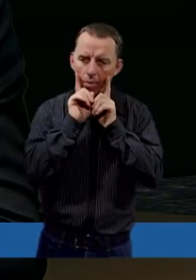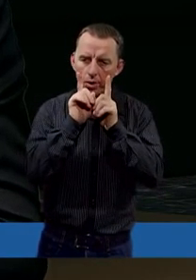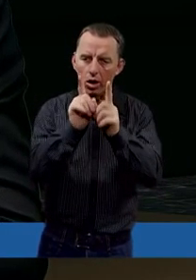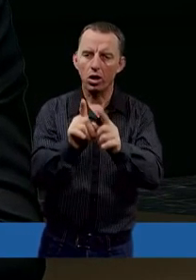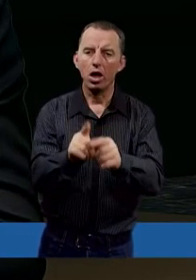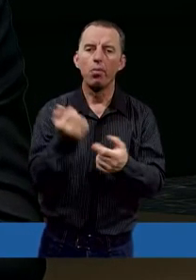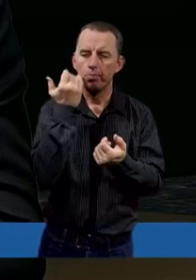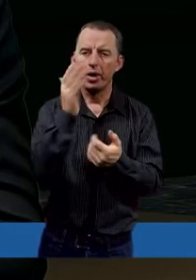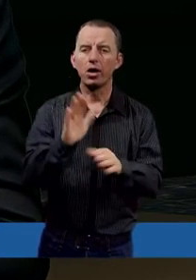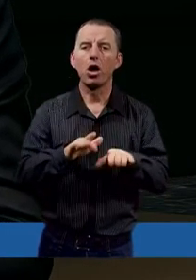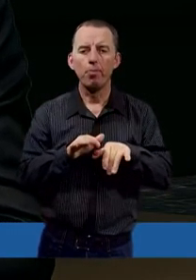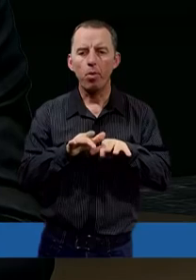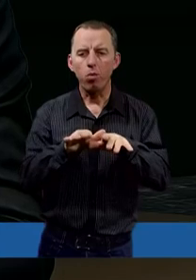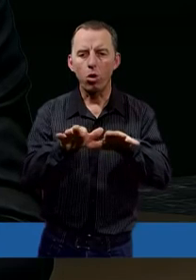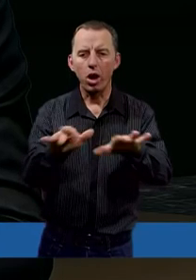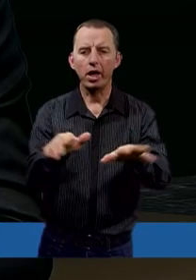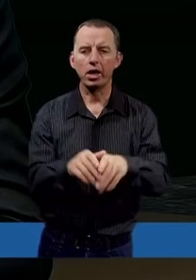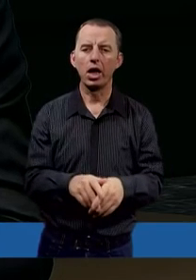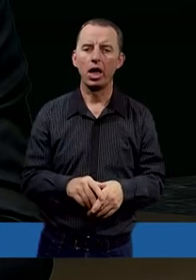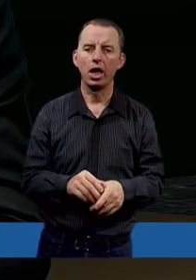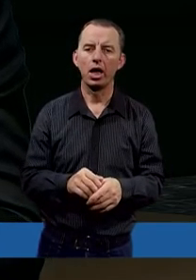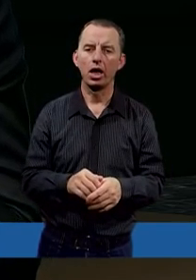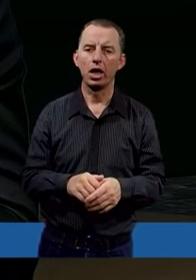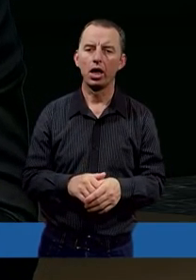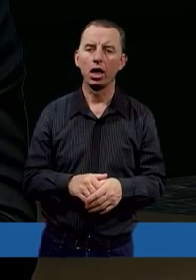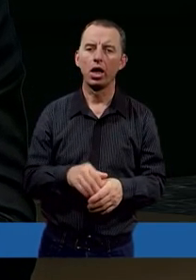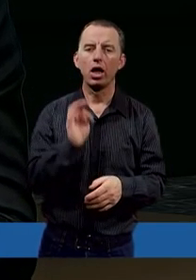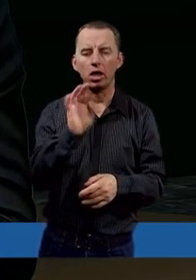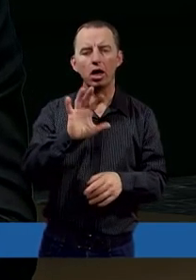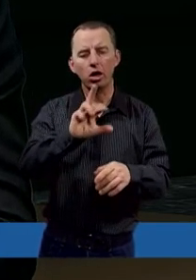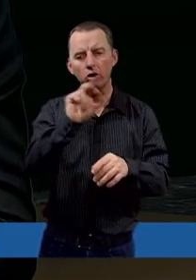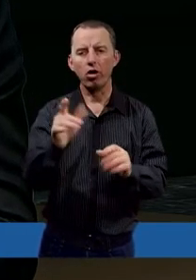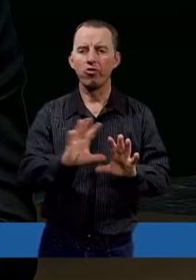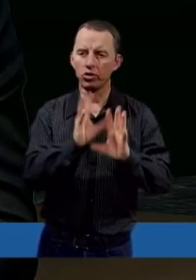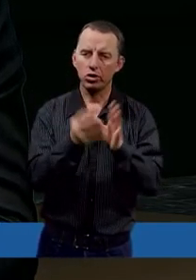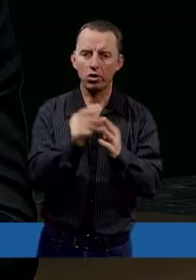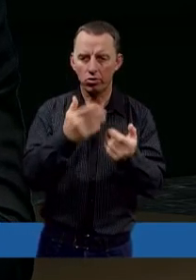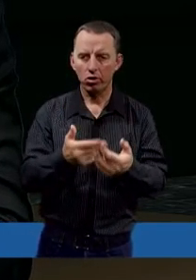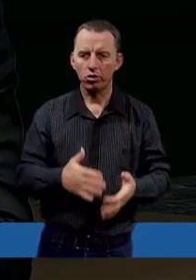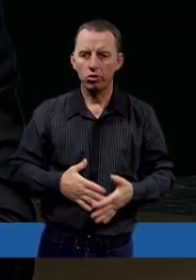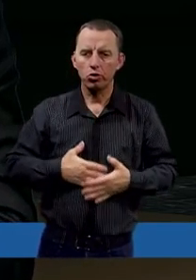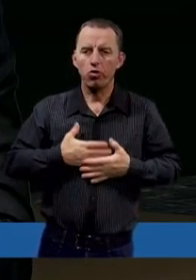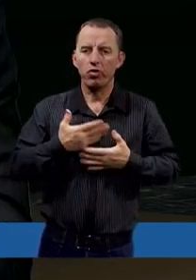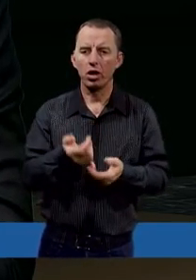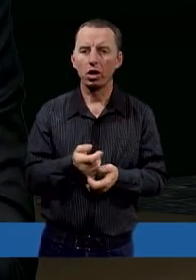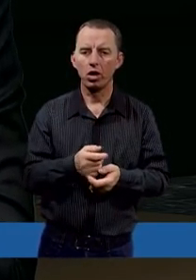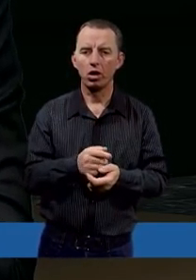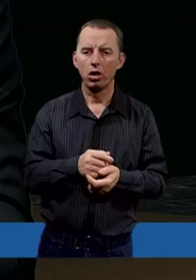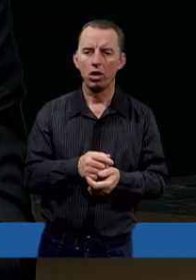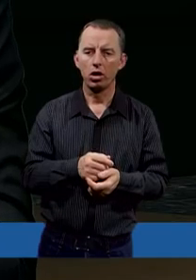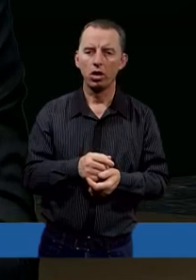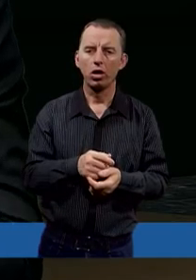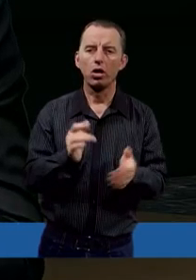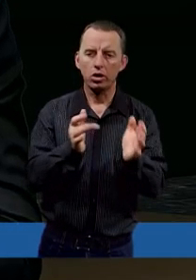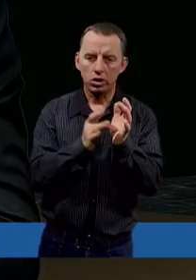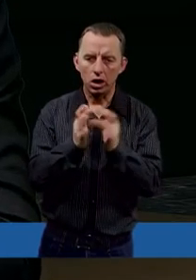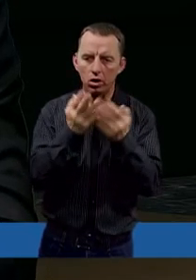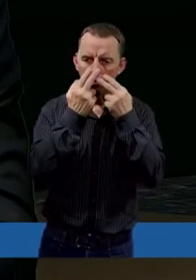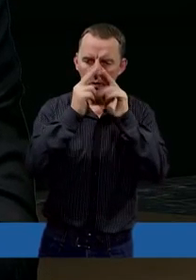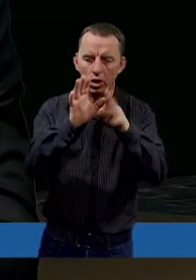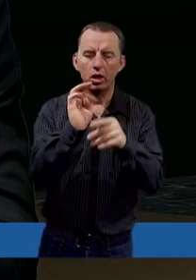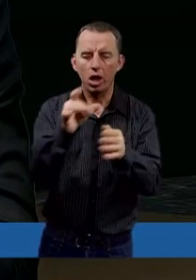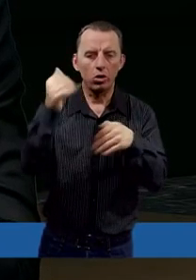bardzo popularny i tak raczej wszyscy Żydzi wierzyli. Ale właśnie Jezus do końca pokazał, że tak nie